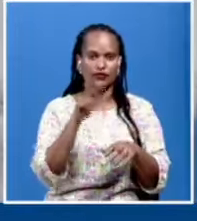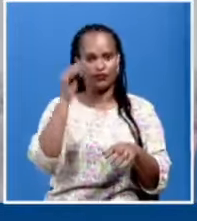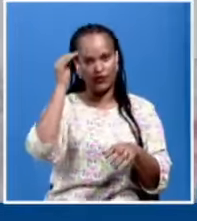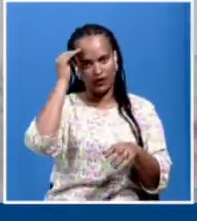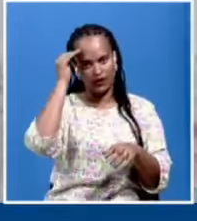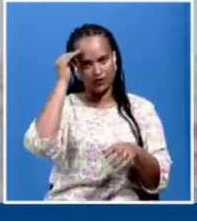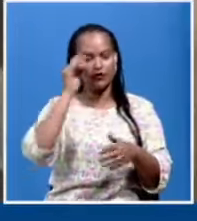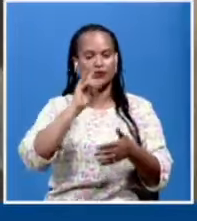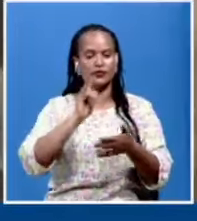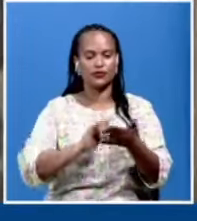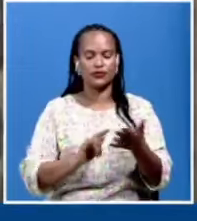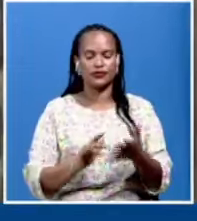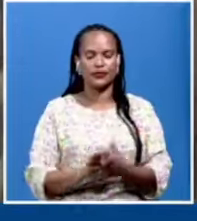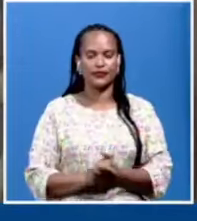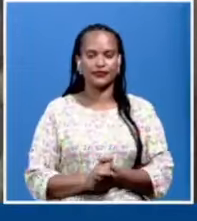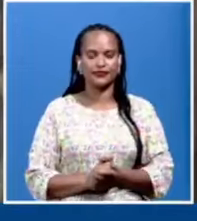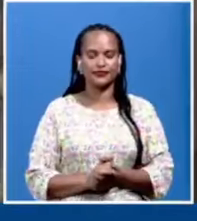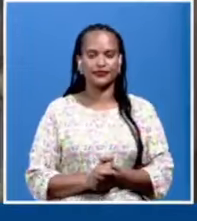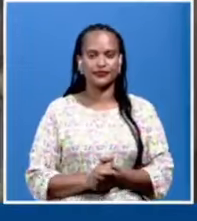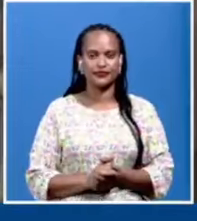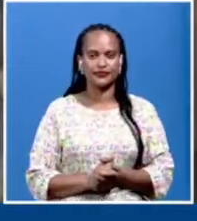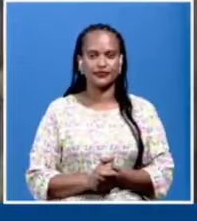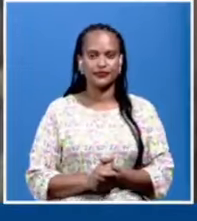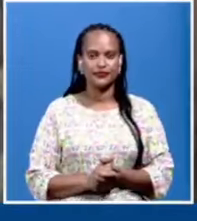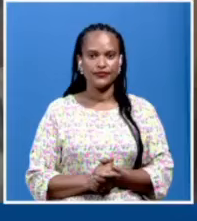ኣባዲ ከም ጻብጻቦ።